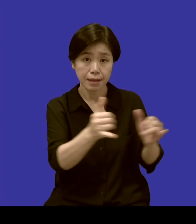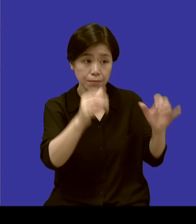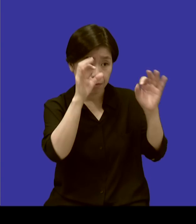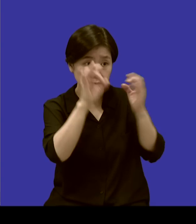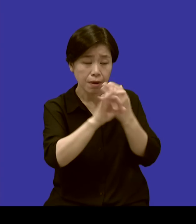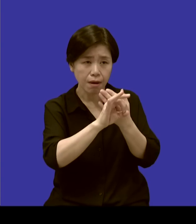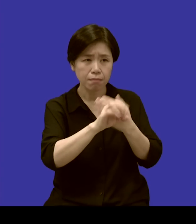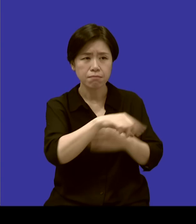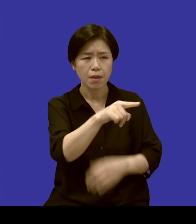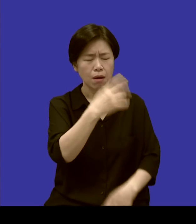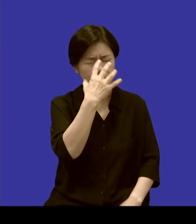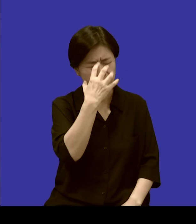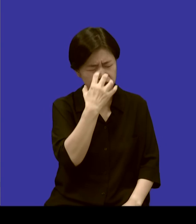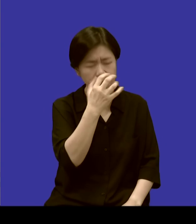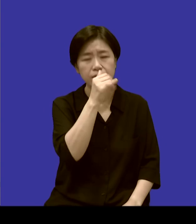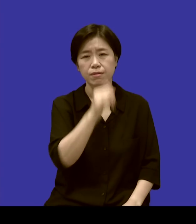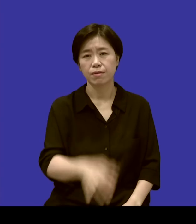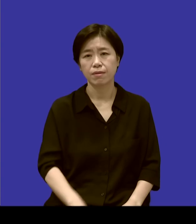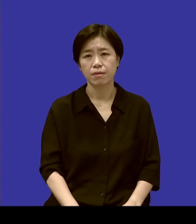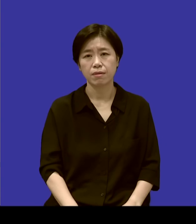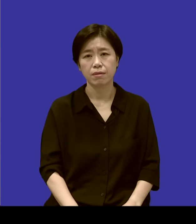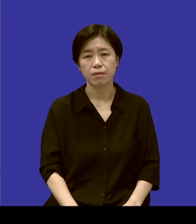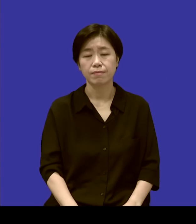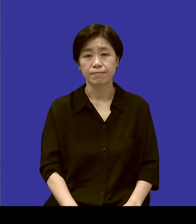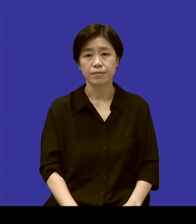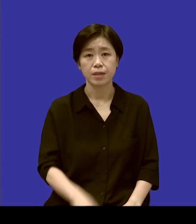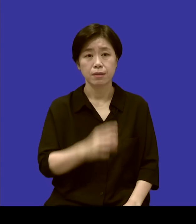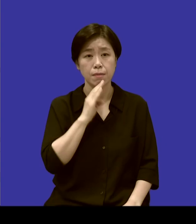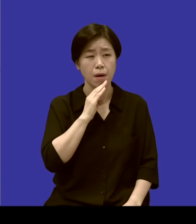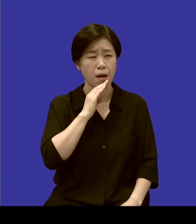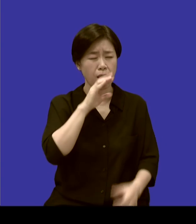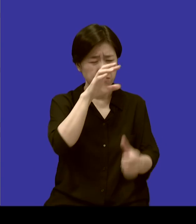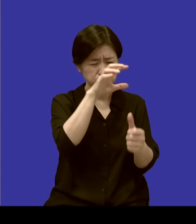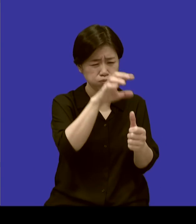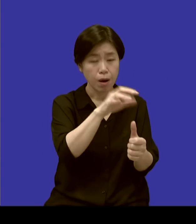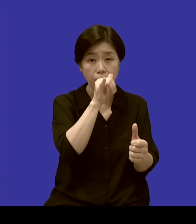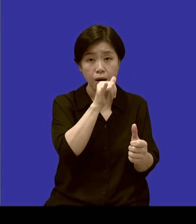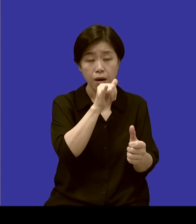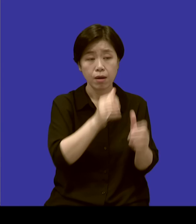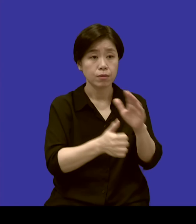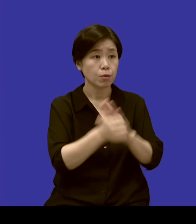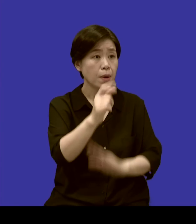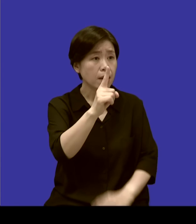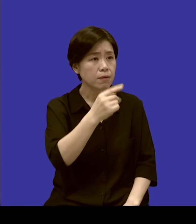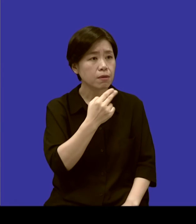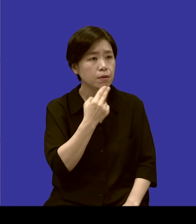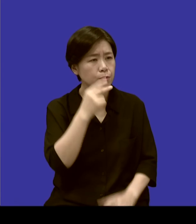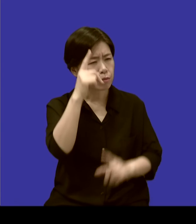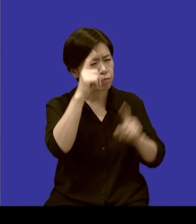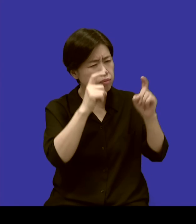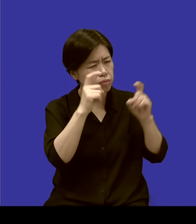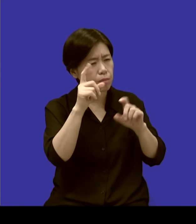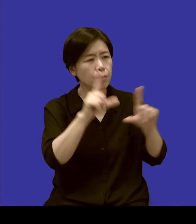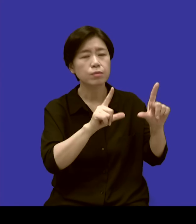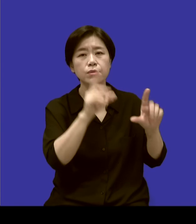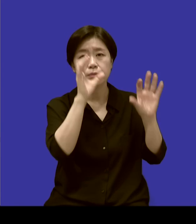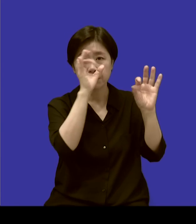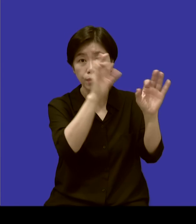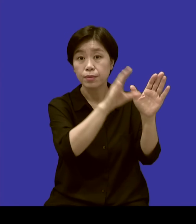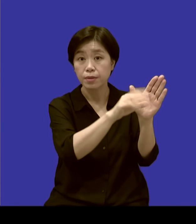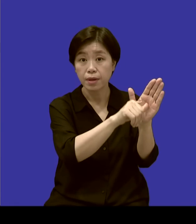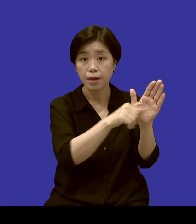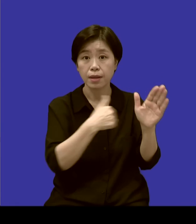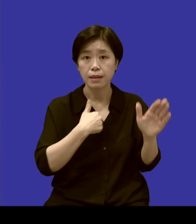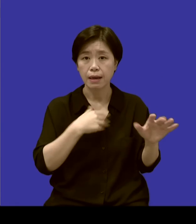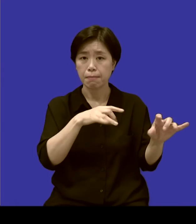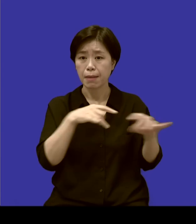있고 갇혀 있고 또 아무런 소망이 없이 포기한 그들의 모습을 보면서 제가 어떤